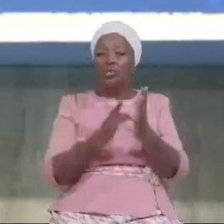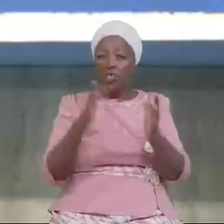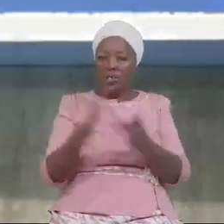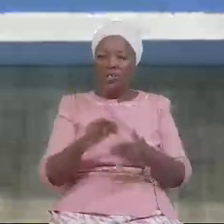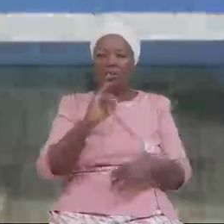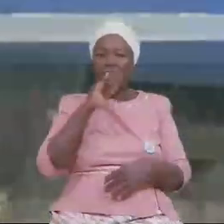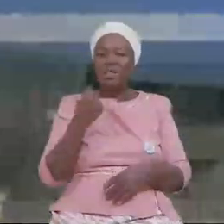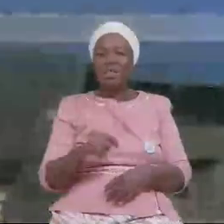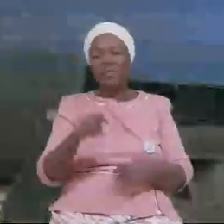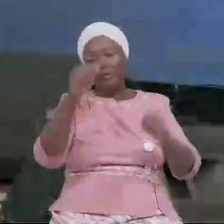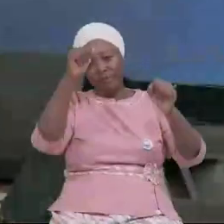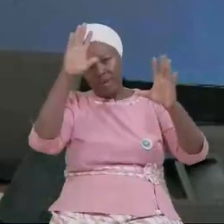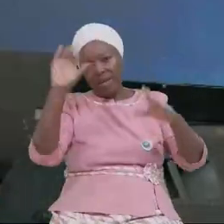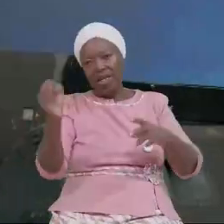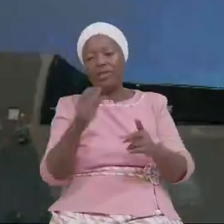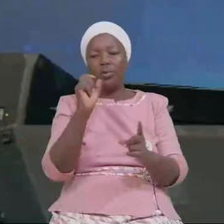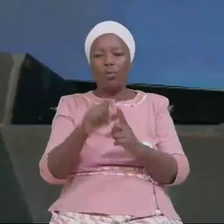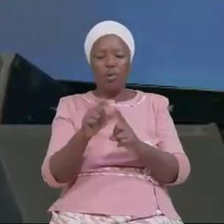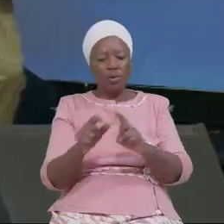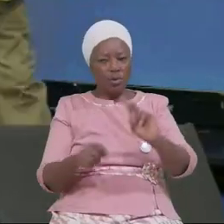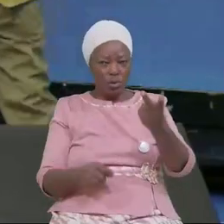est la parole du Père. 2.